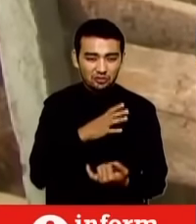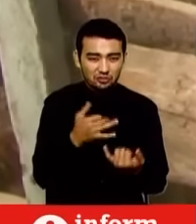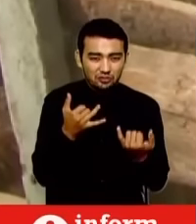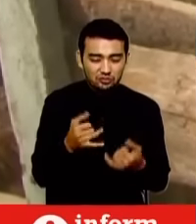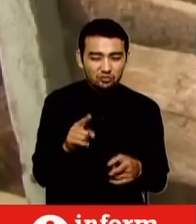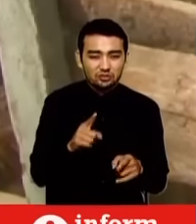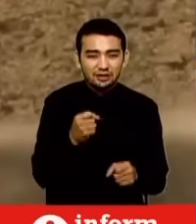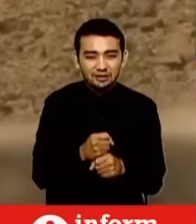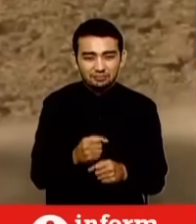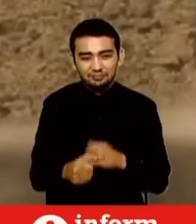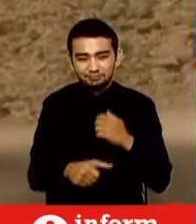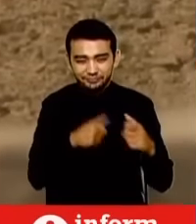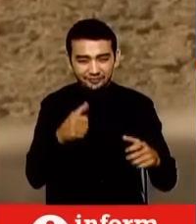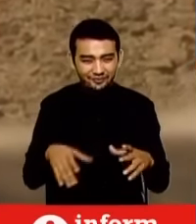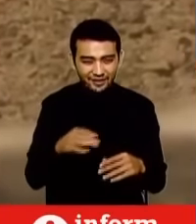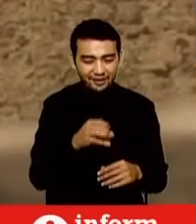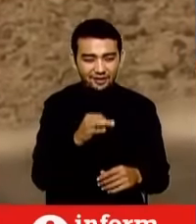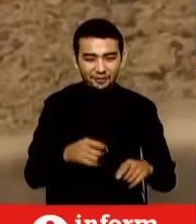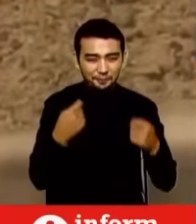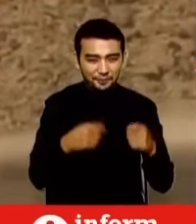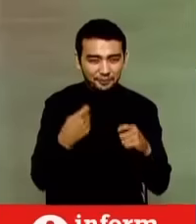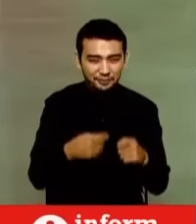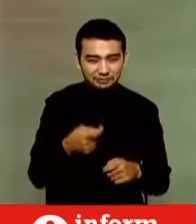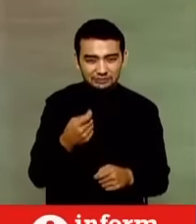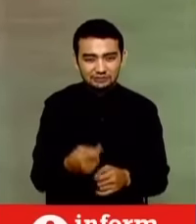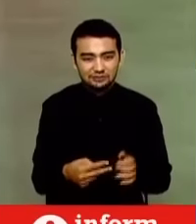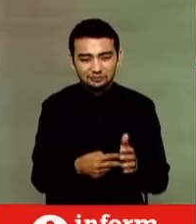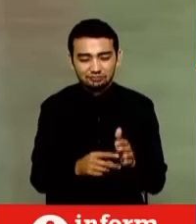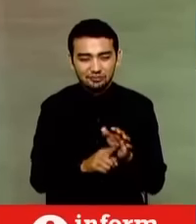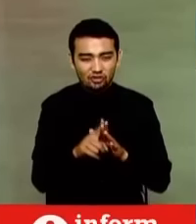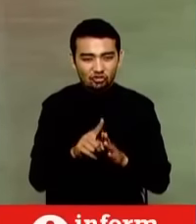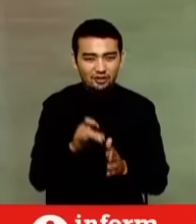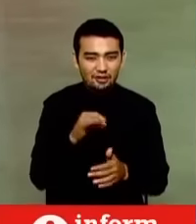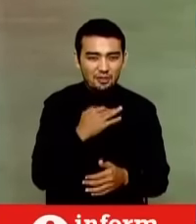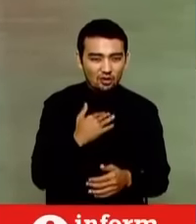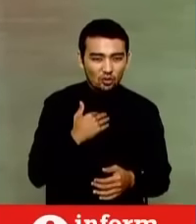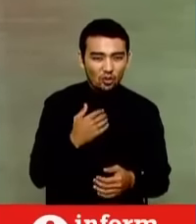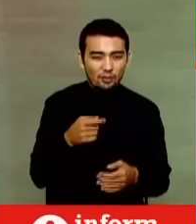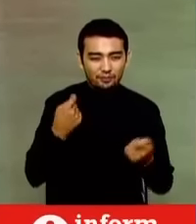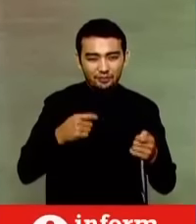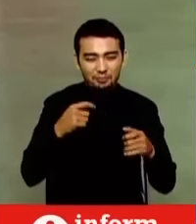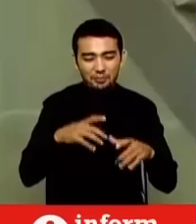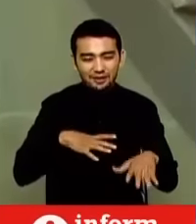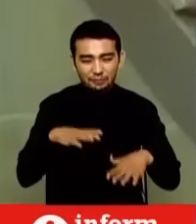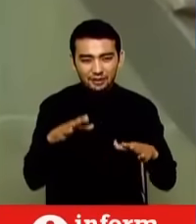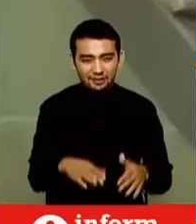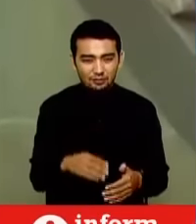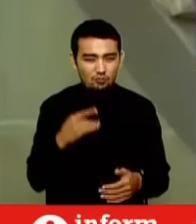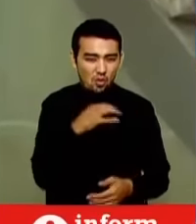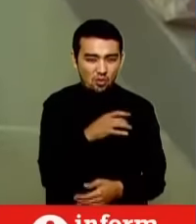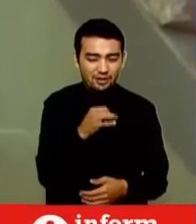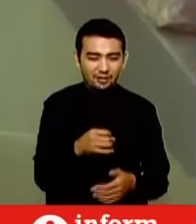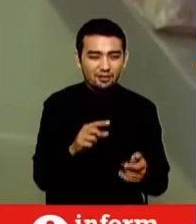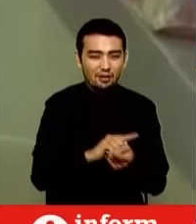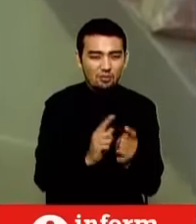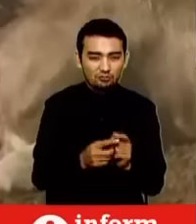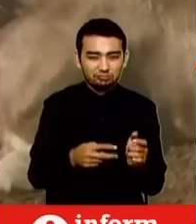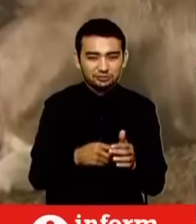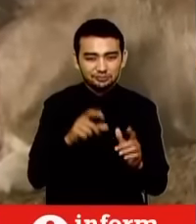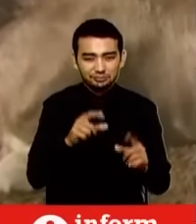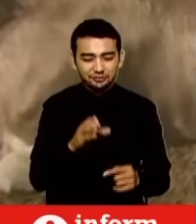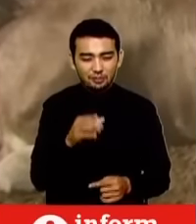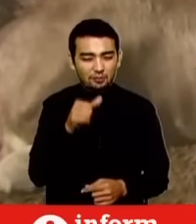продавать перекупщикам за бесценок. В Мясном союзе подтверждают, мяса на рынке много, поэтому подорожания не будет. Наоборот, идет снижение. Если в прошлом